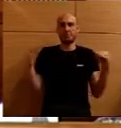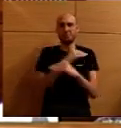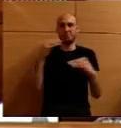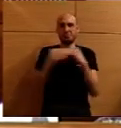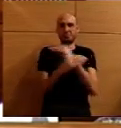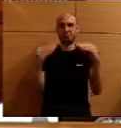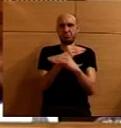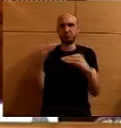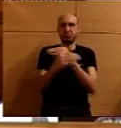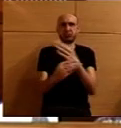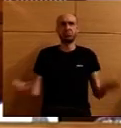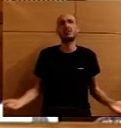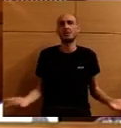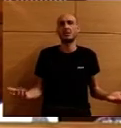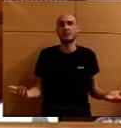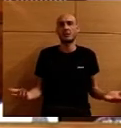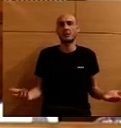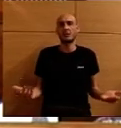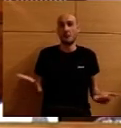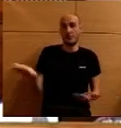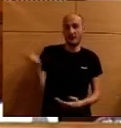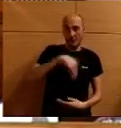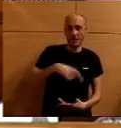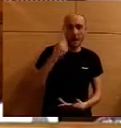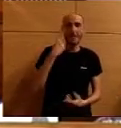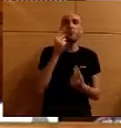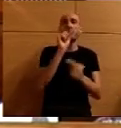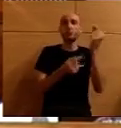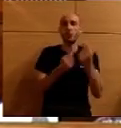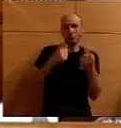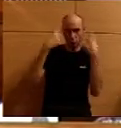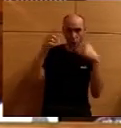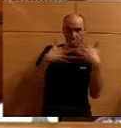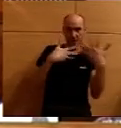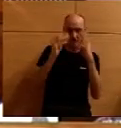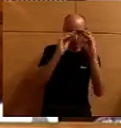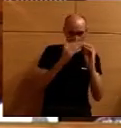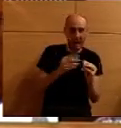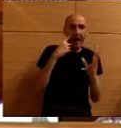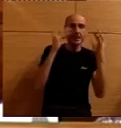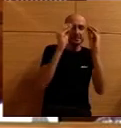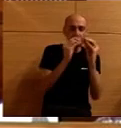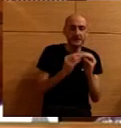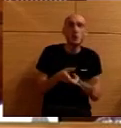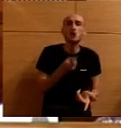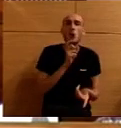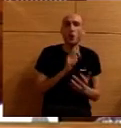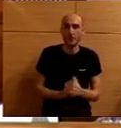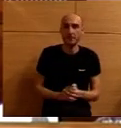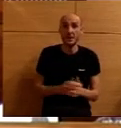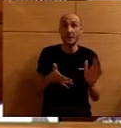senten així i vinguen a fer el pressupost. Com es quadra això? aconseguim, si disminuïm els